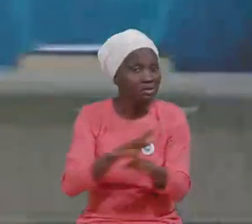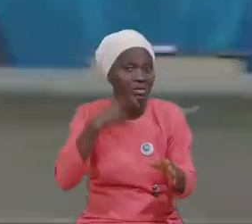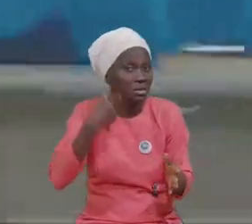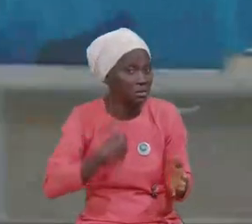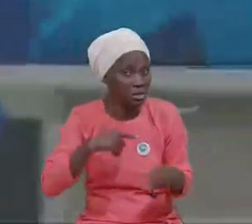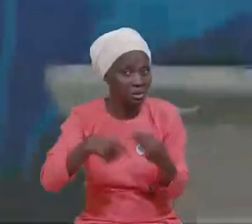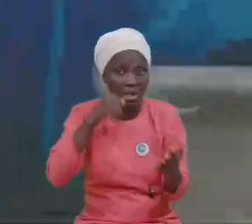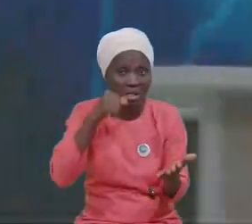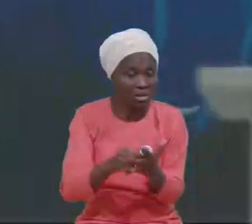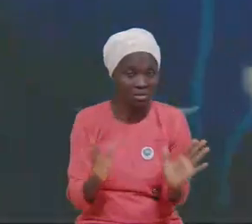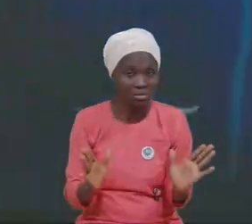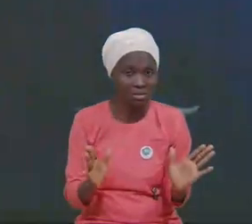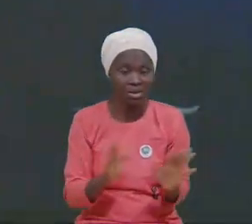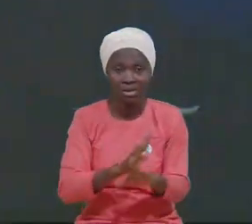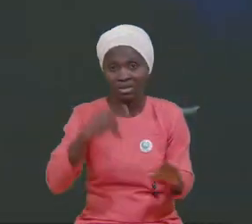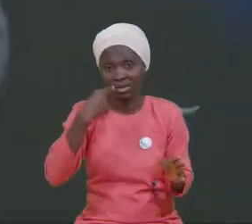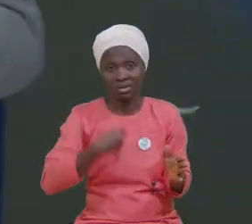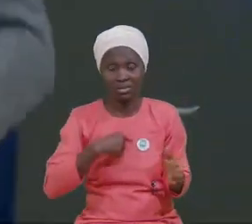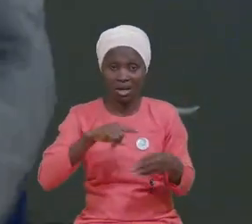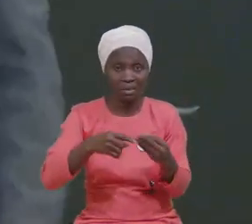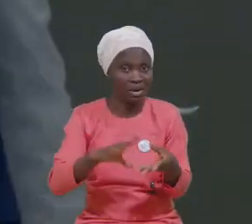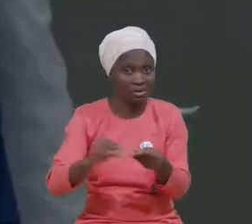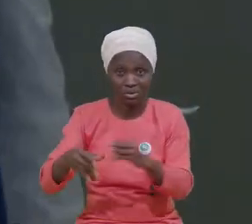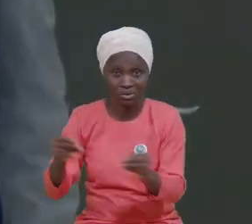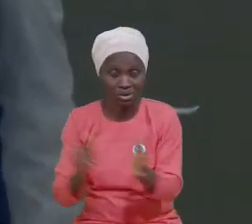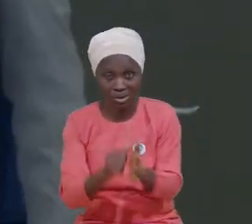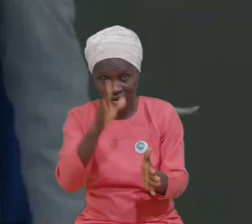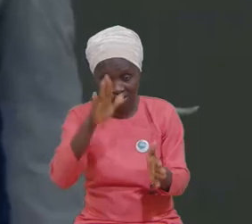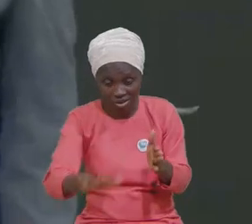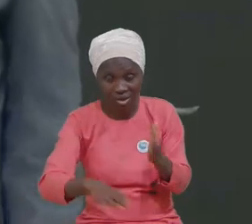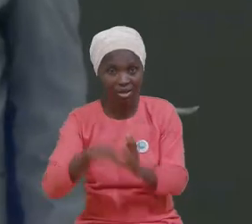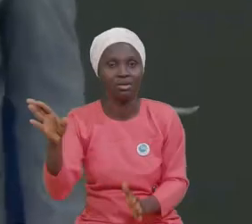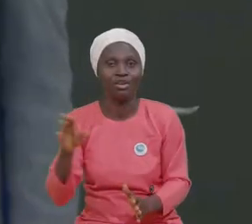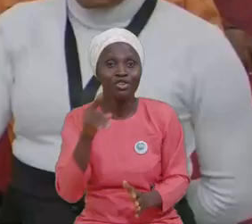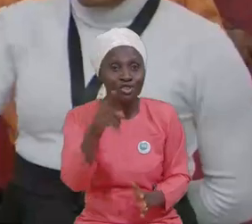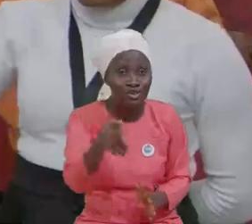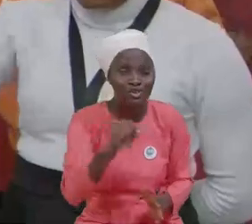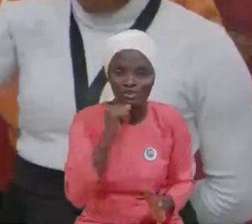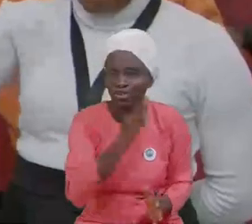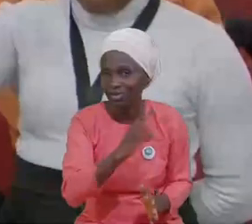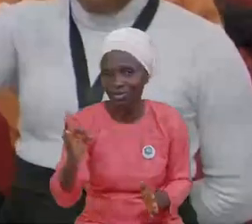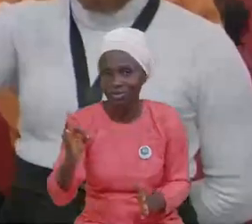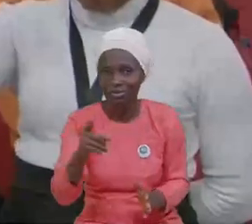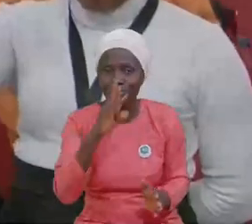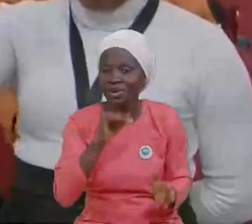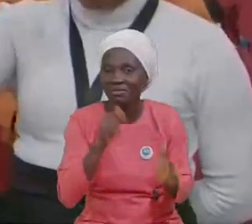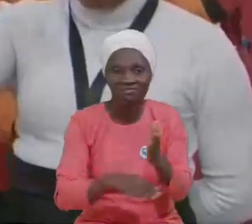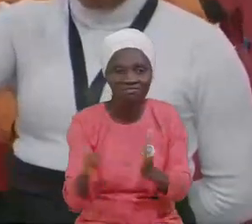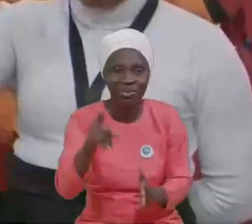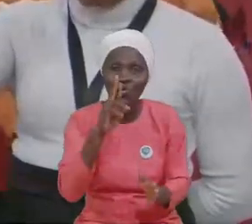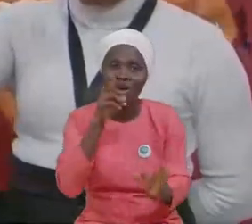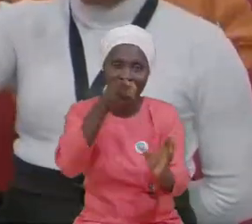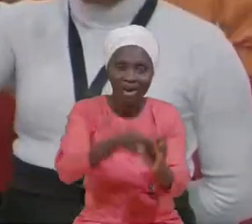me parler du fait que cet enfant avait été renvoyé. Tu n'es pas dehors, tu es